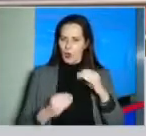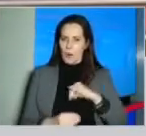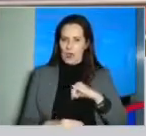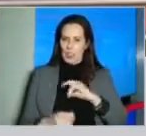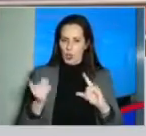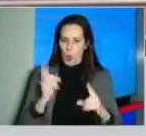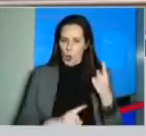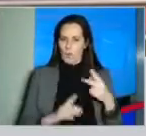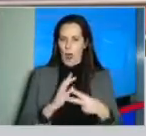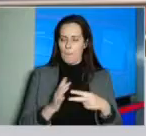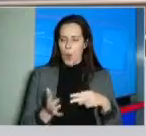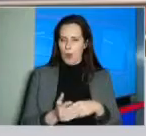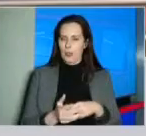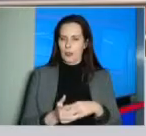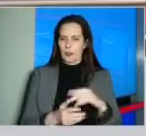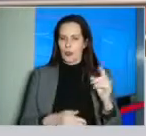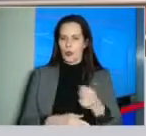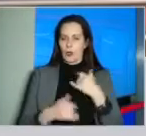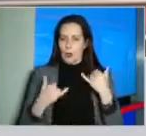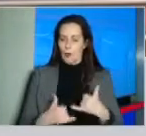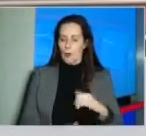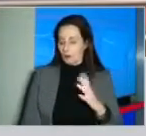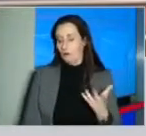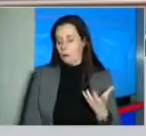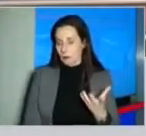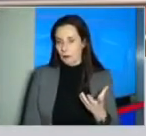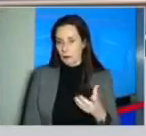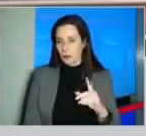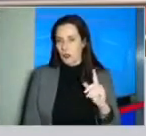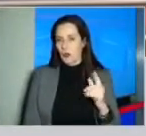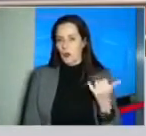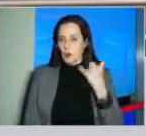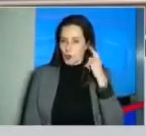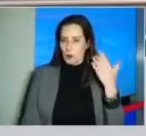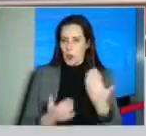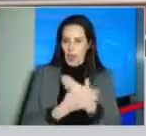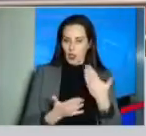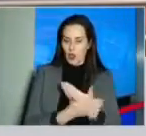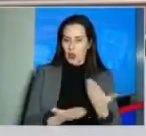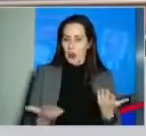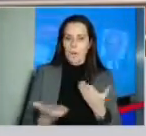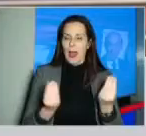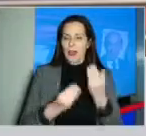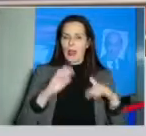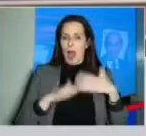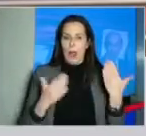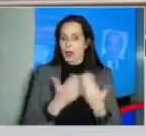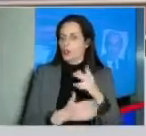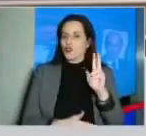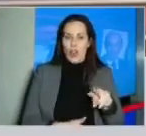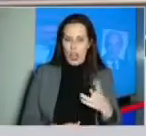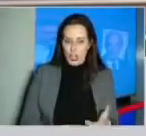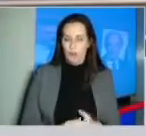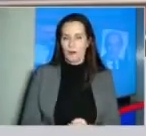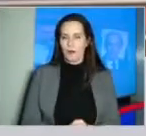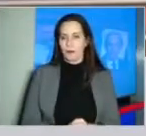קורה במפה הפוליטית, אין ספק שכולנו היום מרותקים, וכל פעם שומעים חדשות מה הדבר הבא החדש שאנחנו נשמע